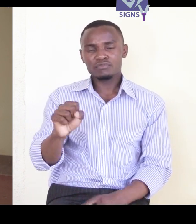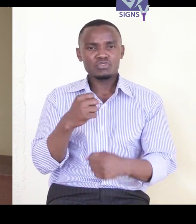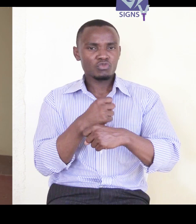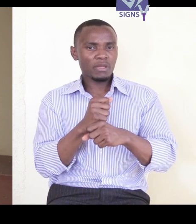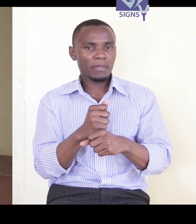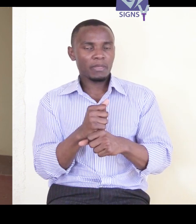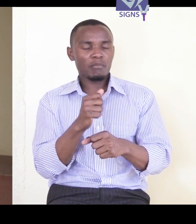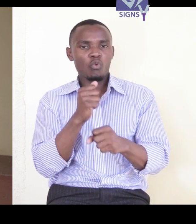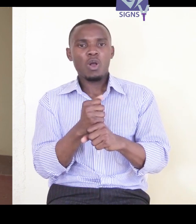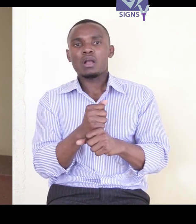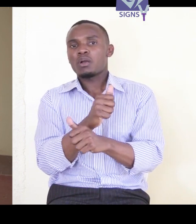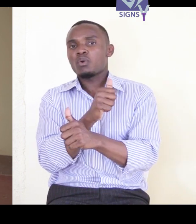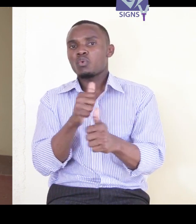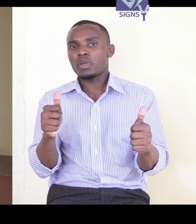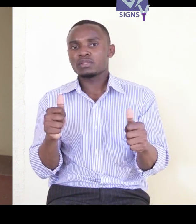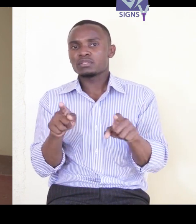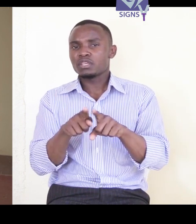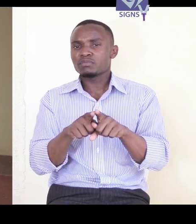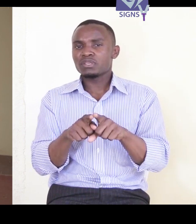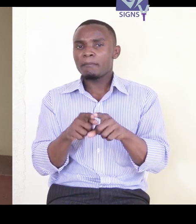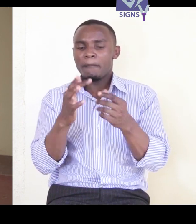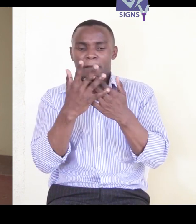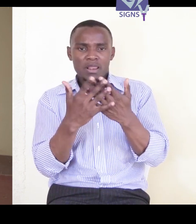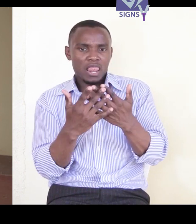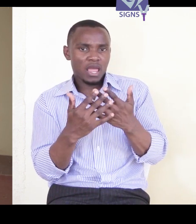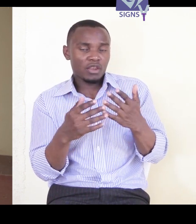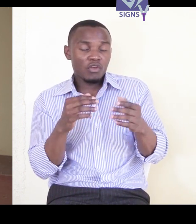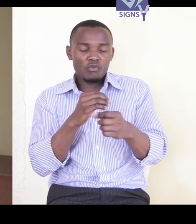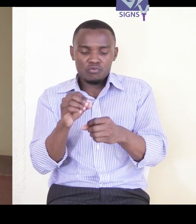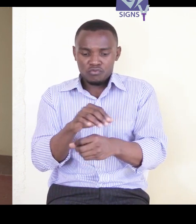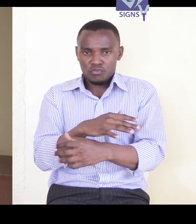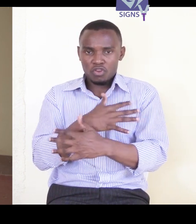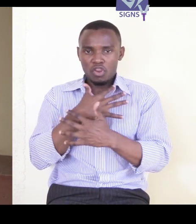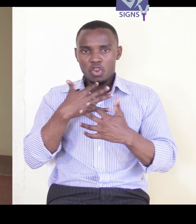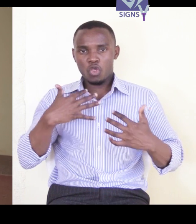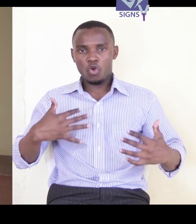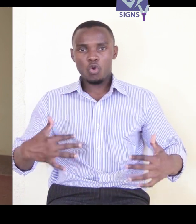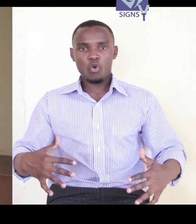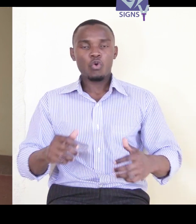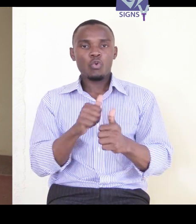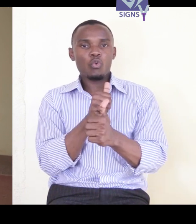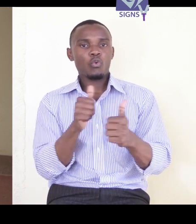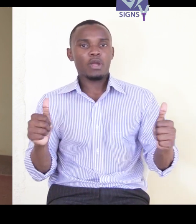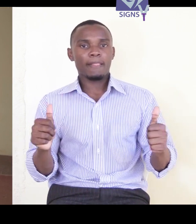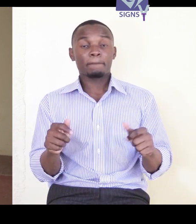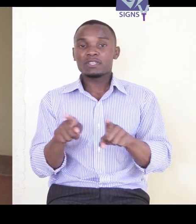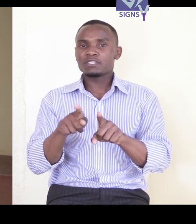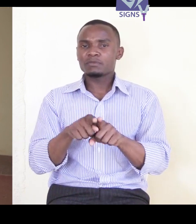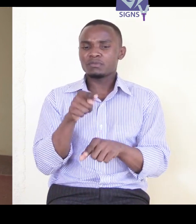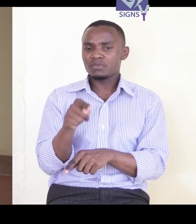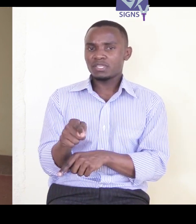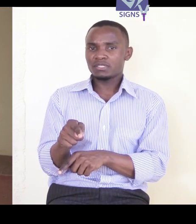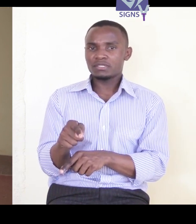ziamke na kufanya damu itembee vizuri. Pia hii Japanese massage